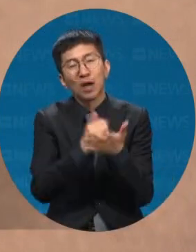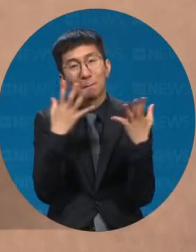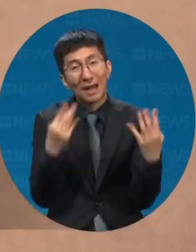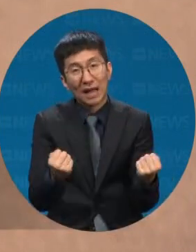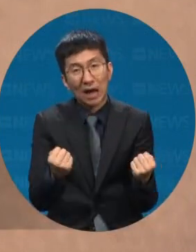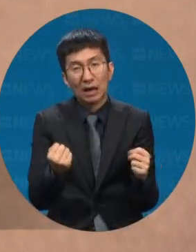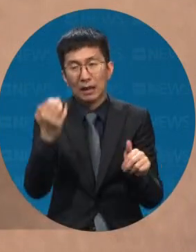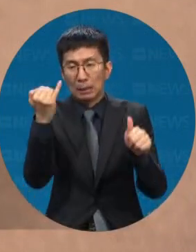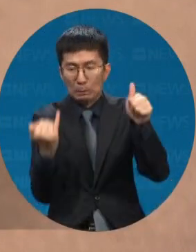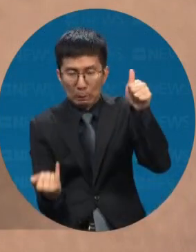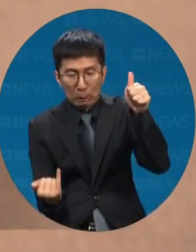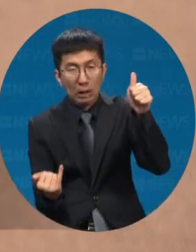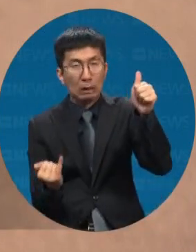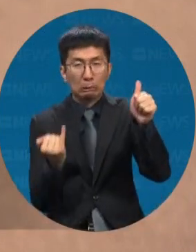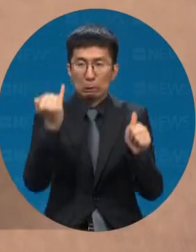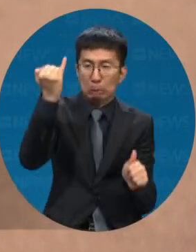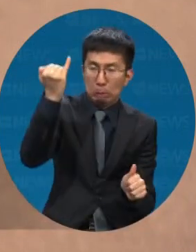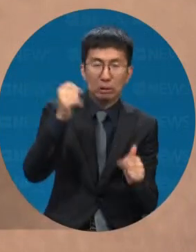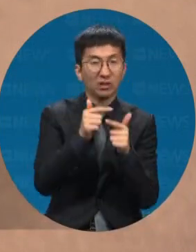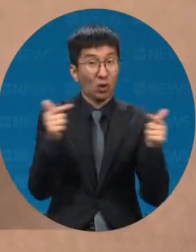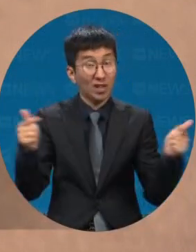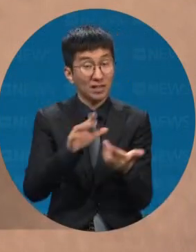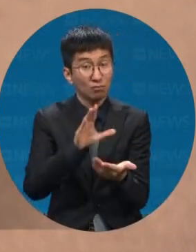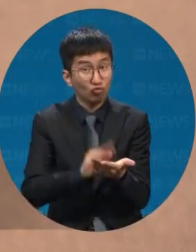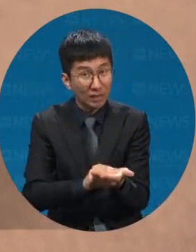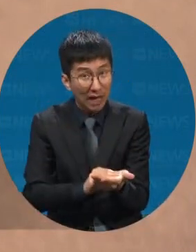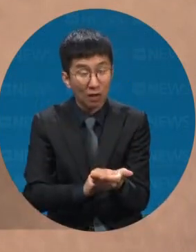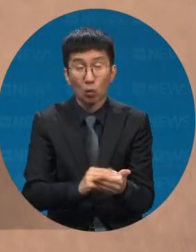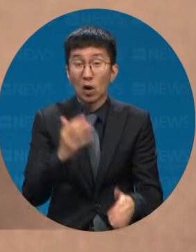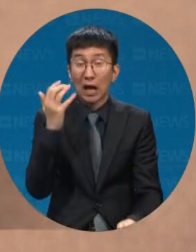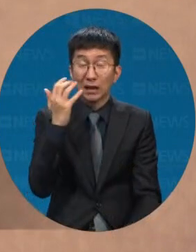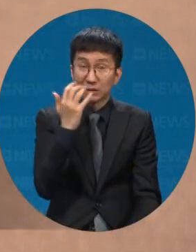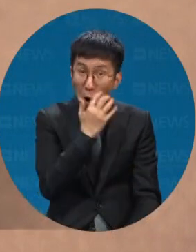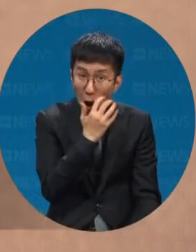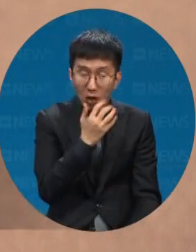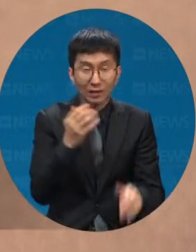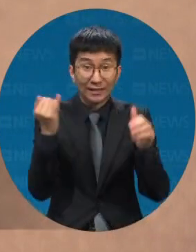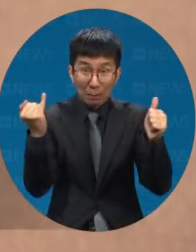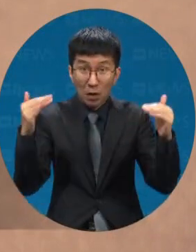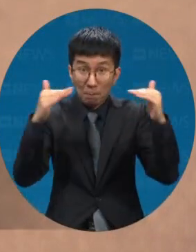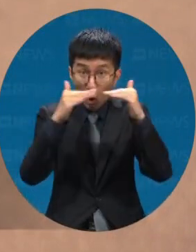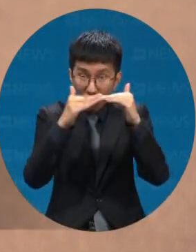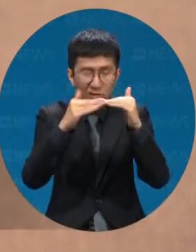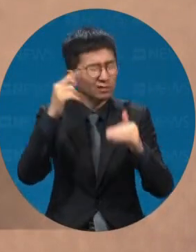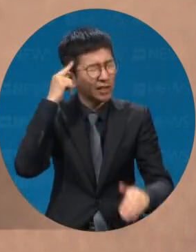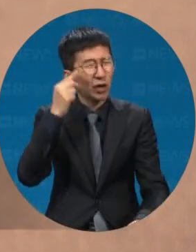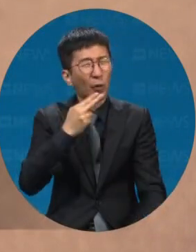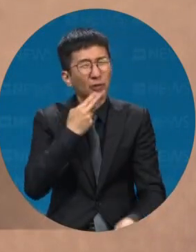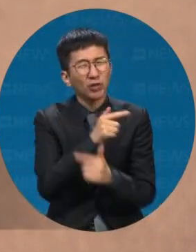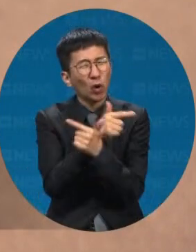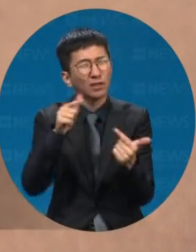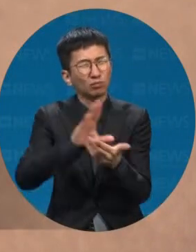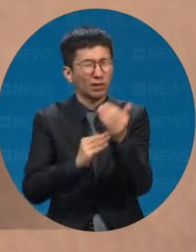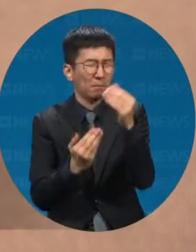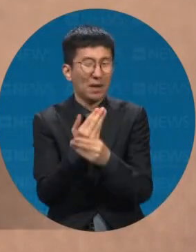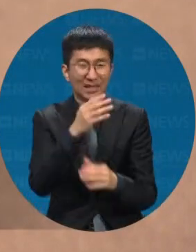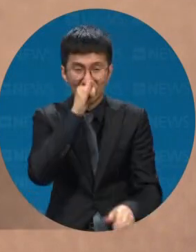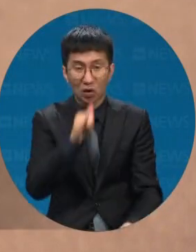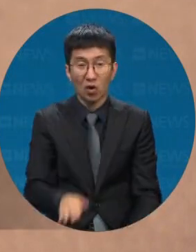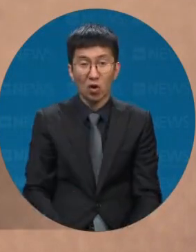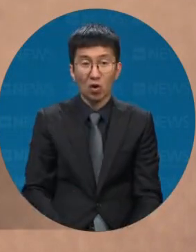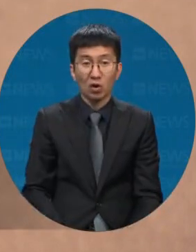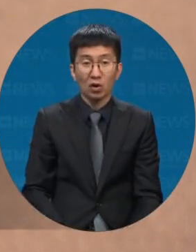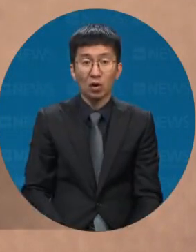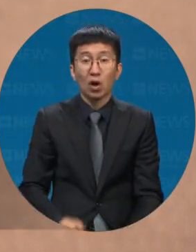문제라든지 또 성 의식 이나 성문화 이런 데서 오는 문제가 크다고 보기 때문에 관계 중심의 그